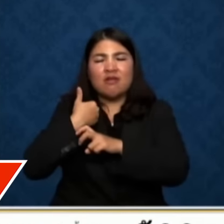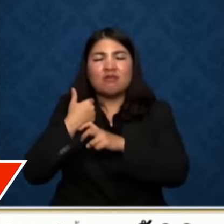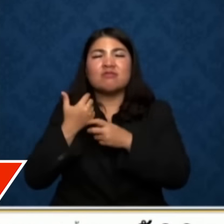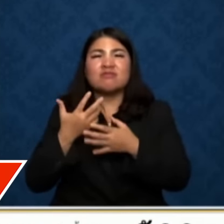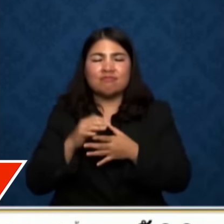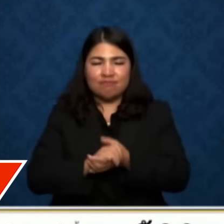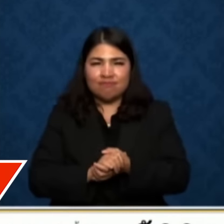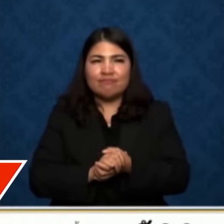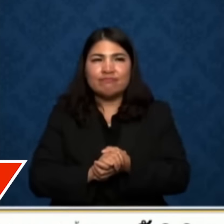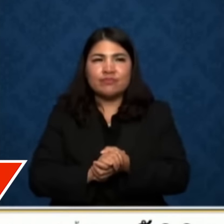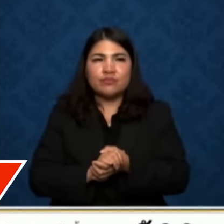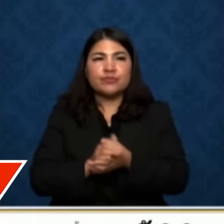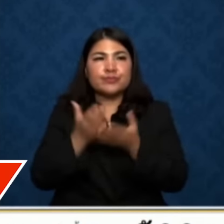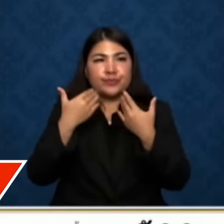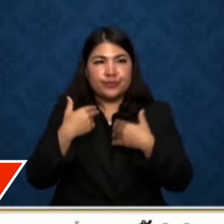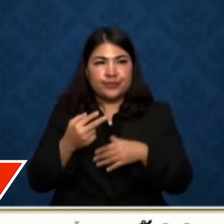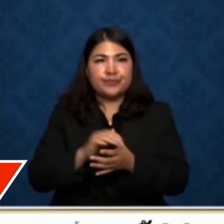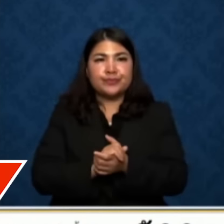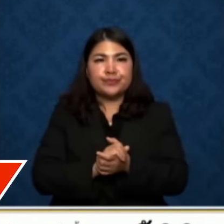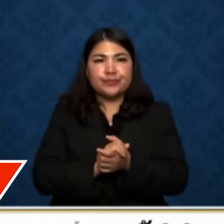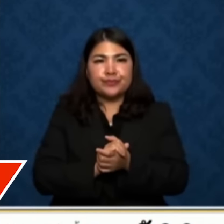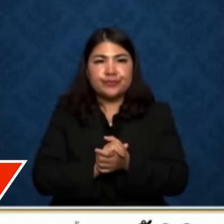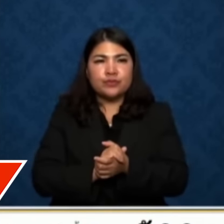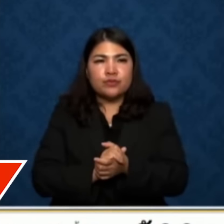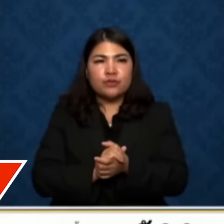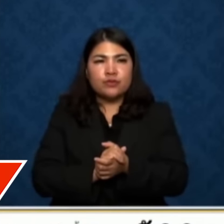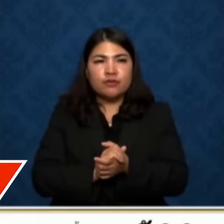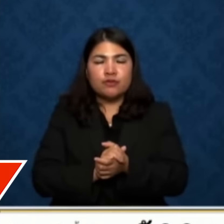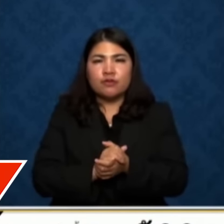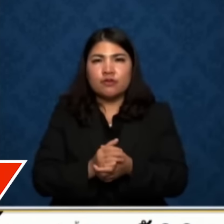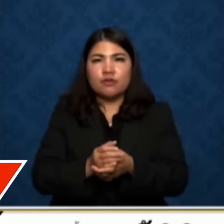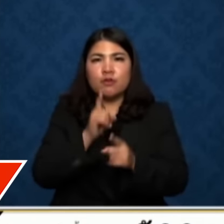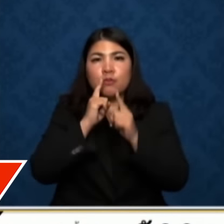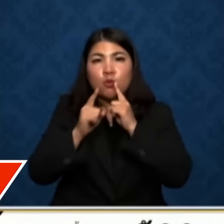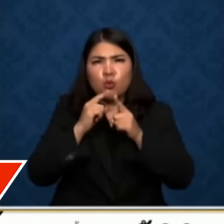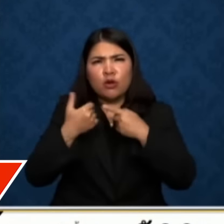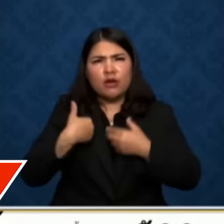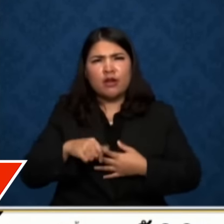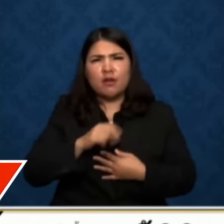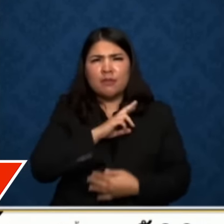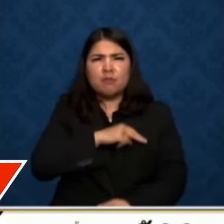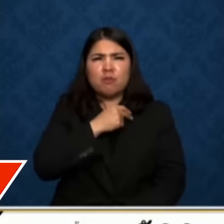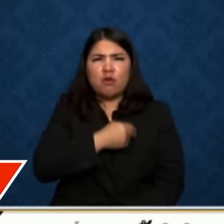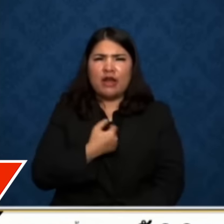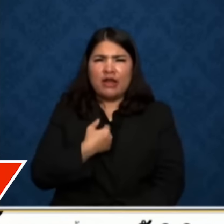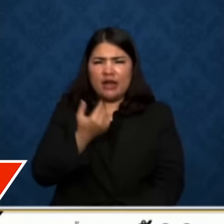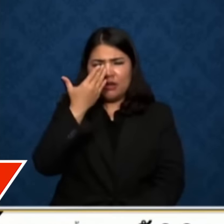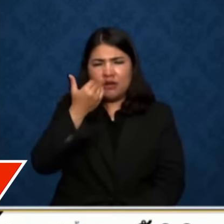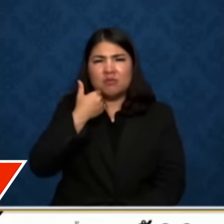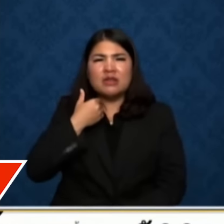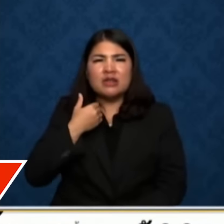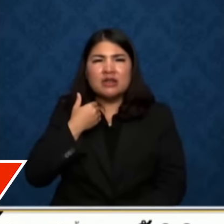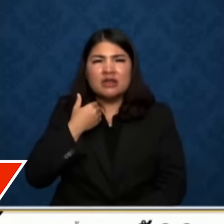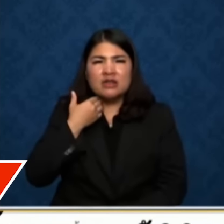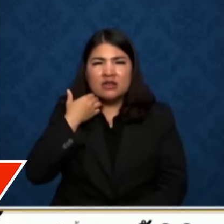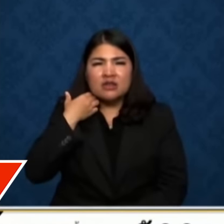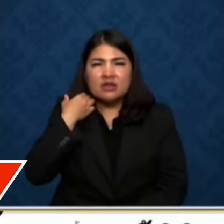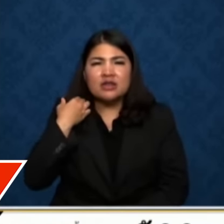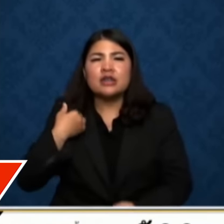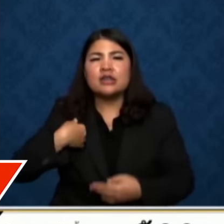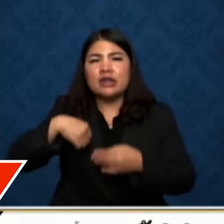ครับก็เลยคงต้องมานั่งคุยกันนิดนึงท่านประธานพอเราเป็นหมอเราก็เอ๊ะเส้นเอ็นเปื่อยยุ่ยนี่มันคืออะไรนะ